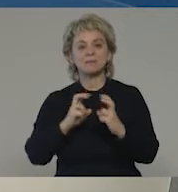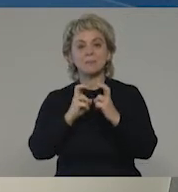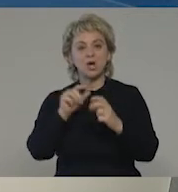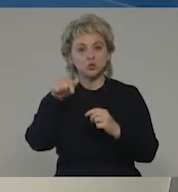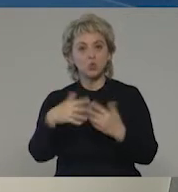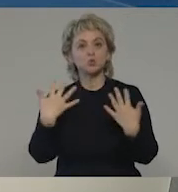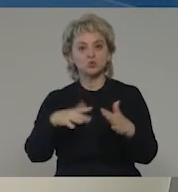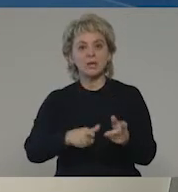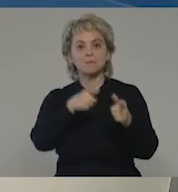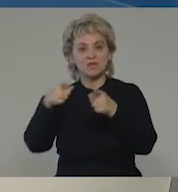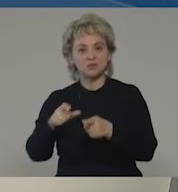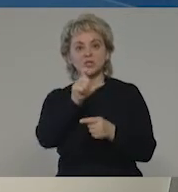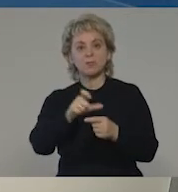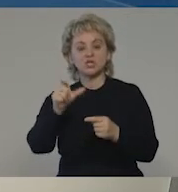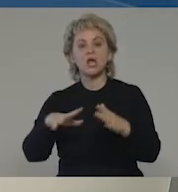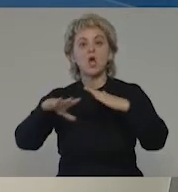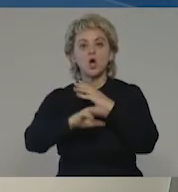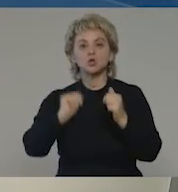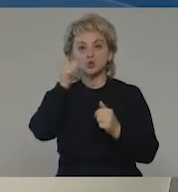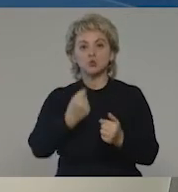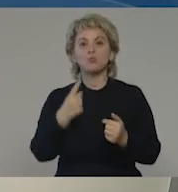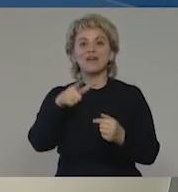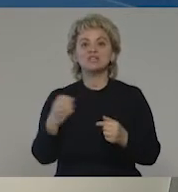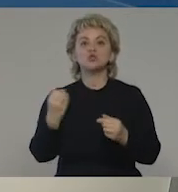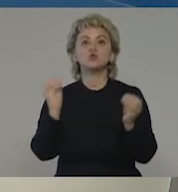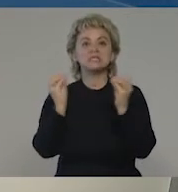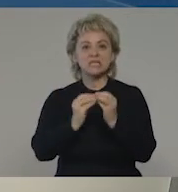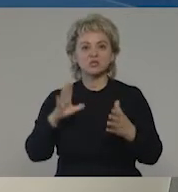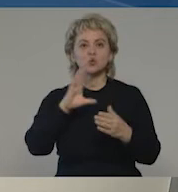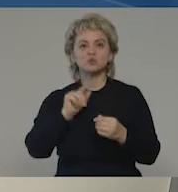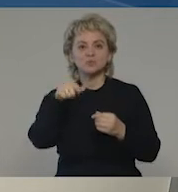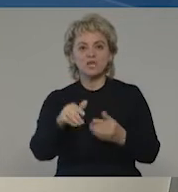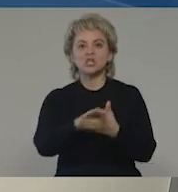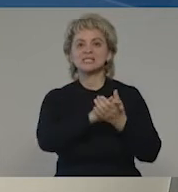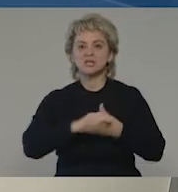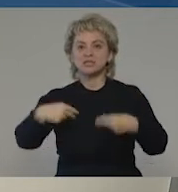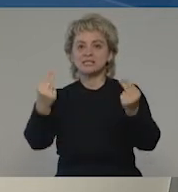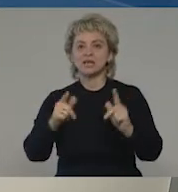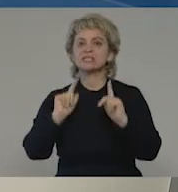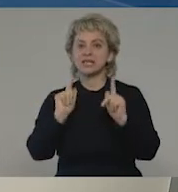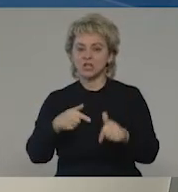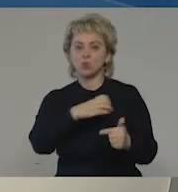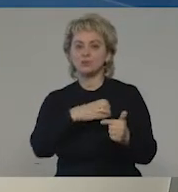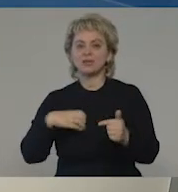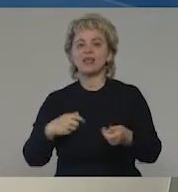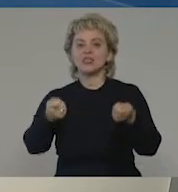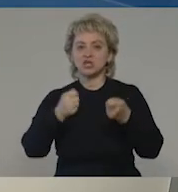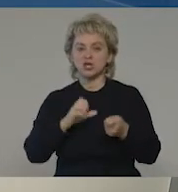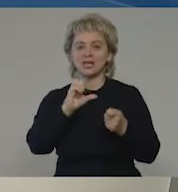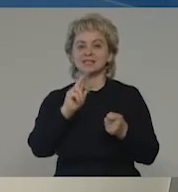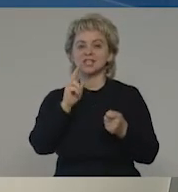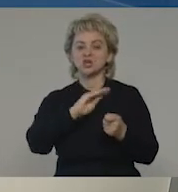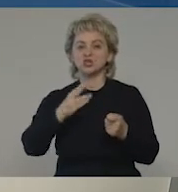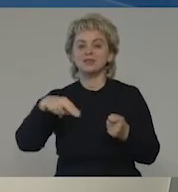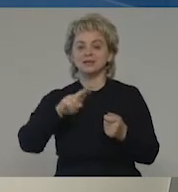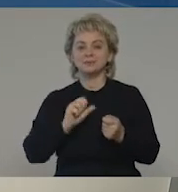современных электропоездов уже перевозят пассажиров. К концу года появится еще 10. Успешное сотрудничество закрепили соглашением губернатор и